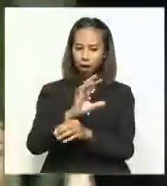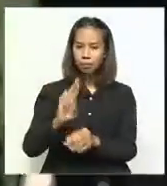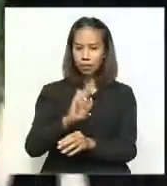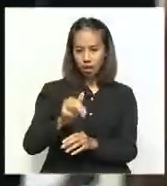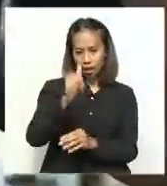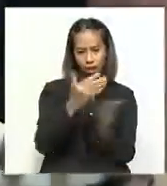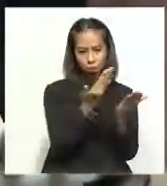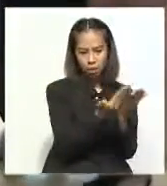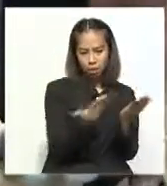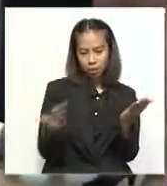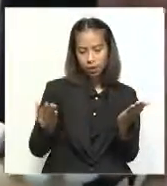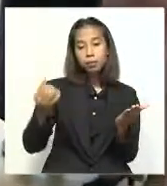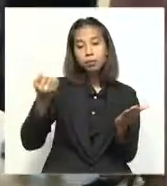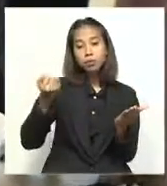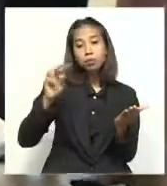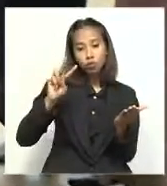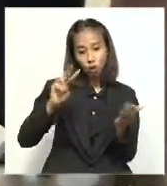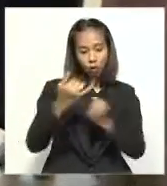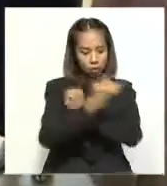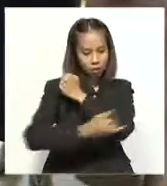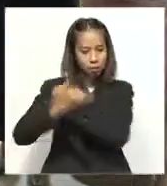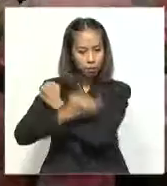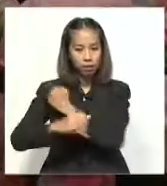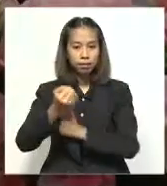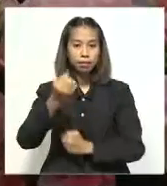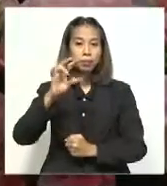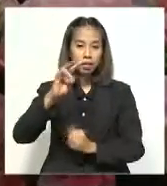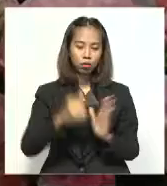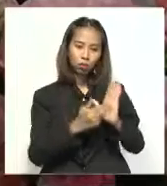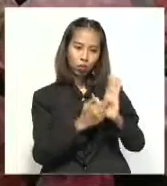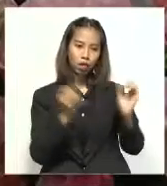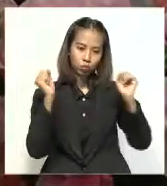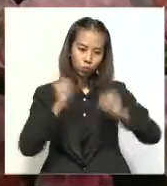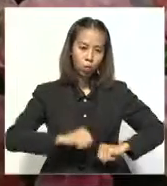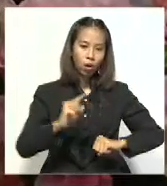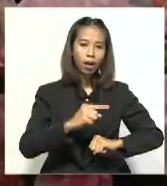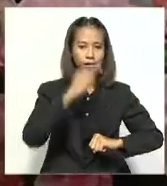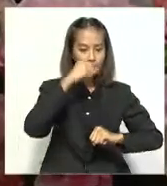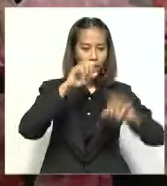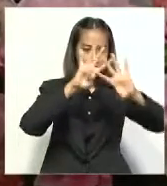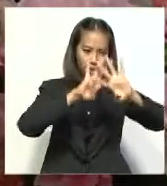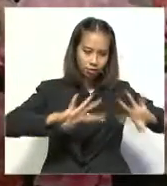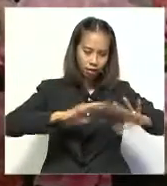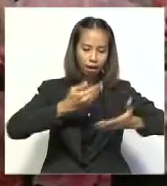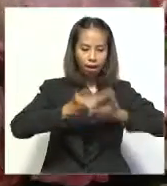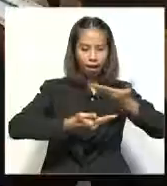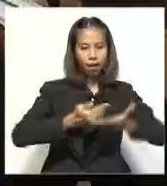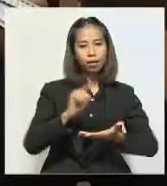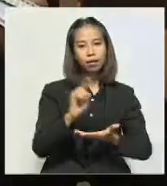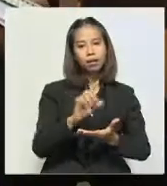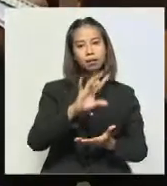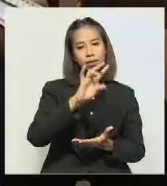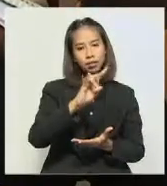ม12ฉบับด้วยกันกับ17ประเทศเช่นความตกลงการค้าเสรีอาเซียนที่ไทยมีมูลค่าการค้าเติบโตถึงร้อยละ